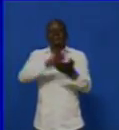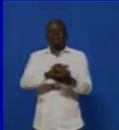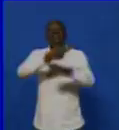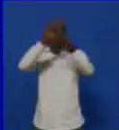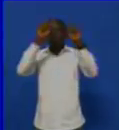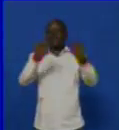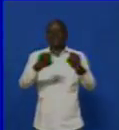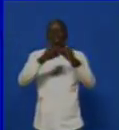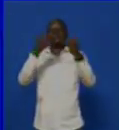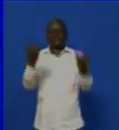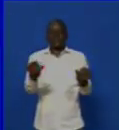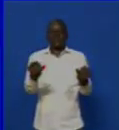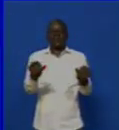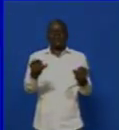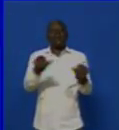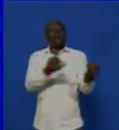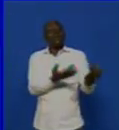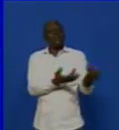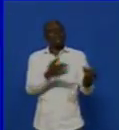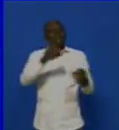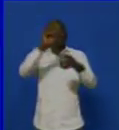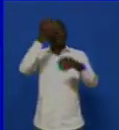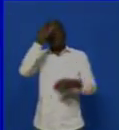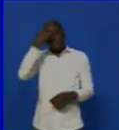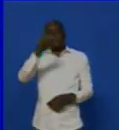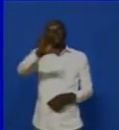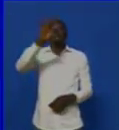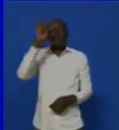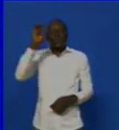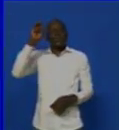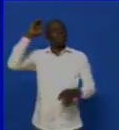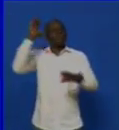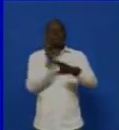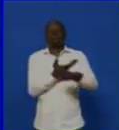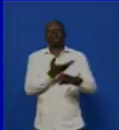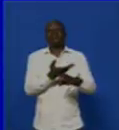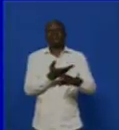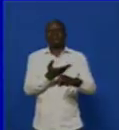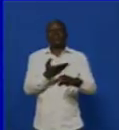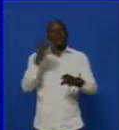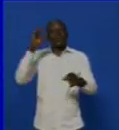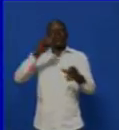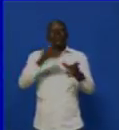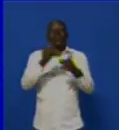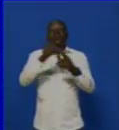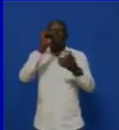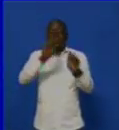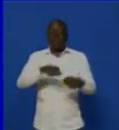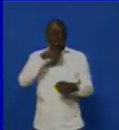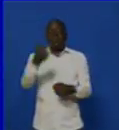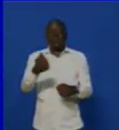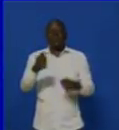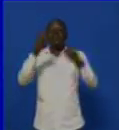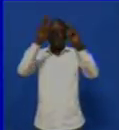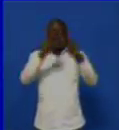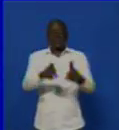l'observateur, qu'attend donc l'État de les identifier et de les châtier? Au cas échéant, si ces individus non identifiés